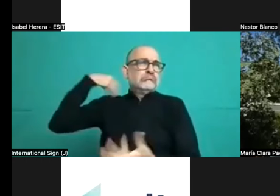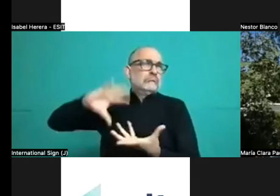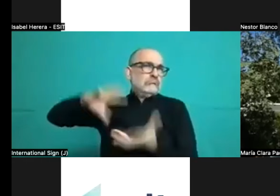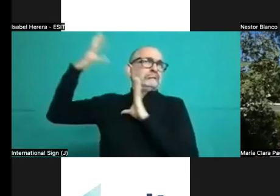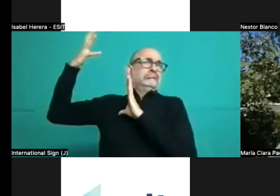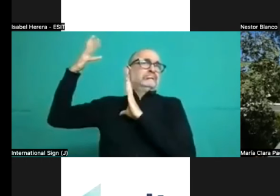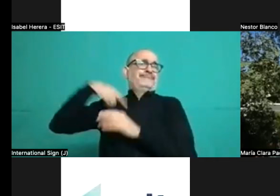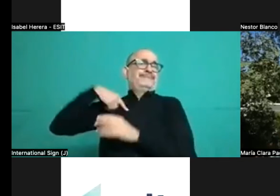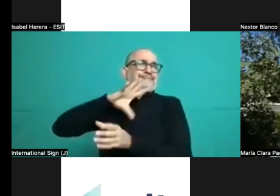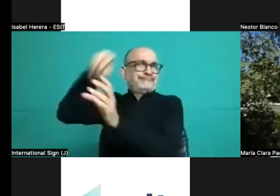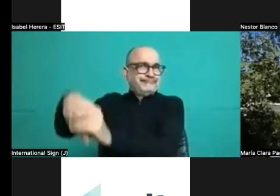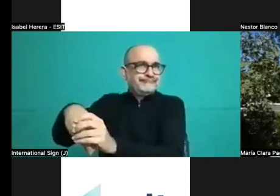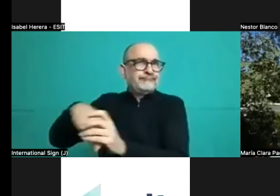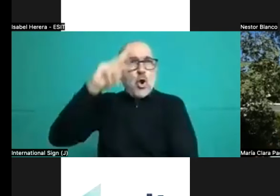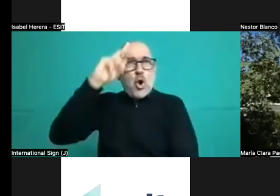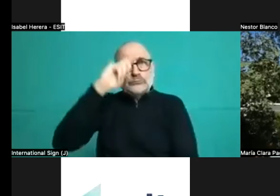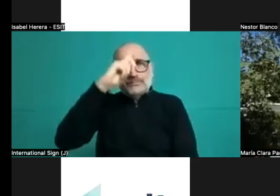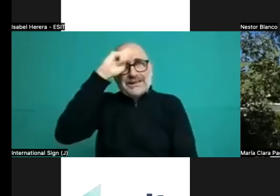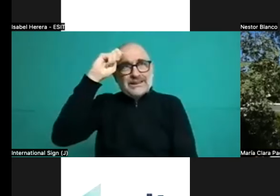Après une chirurgie